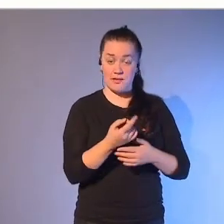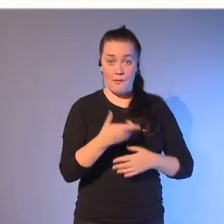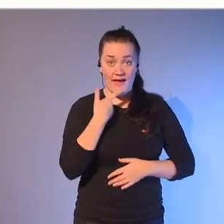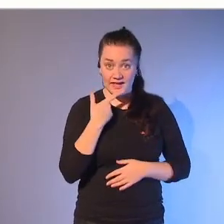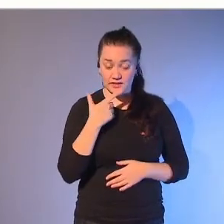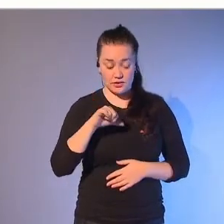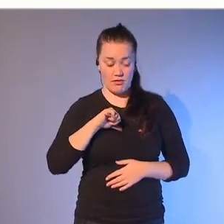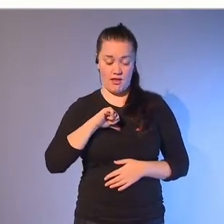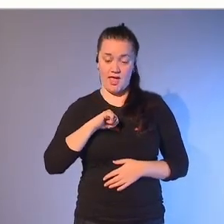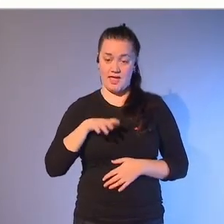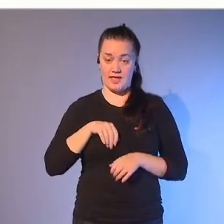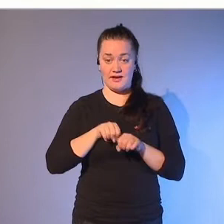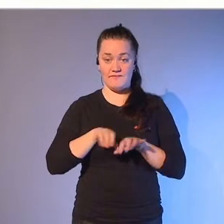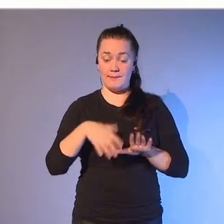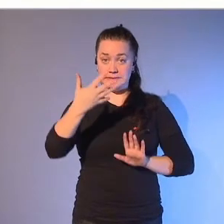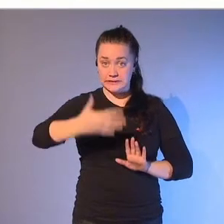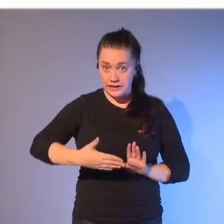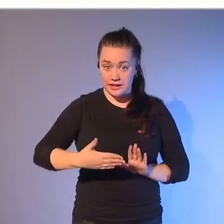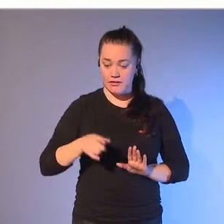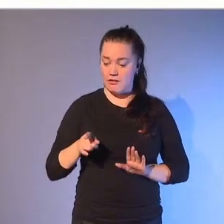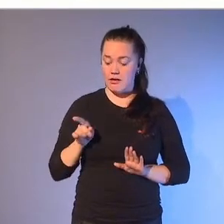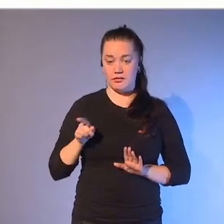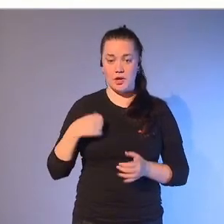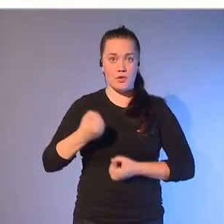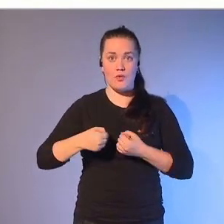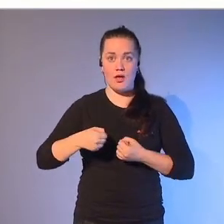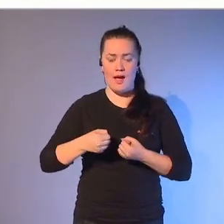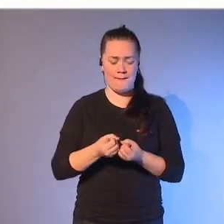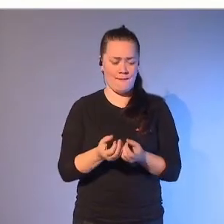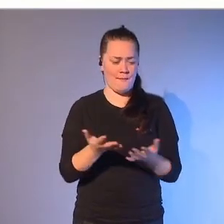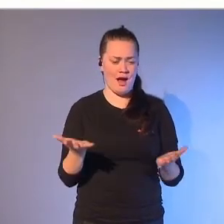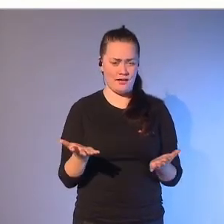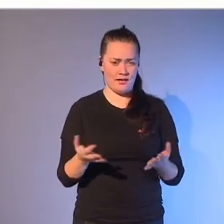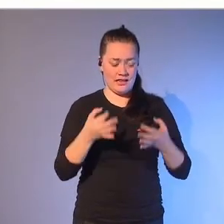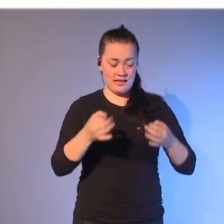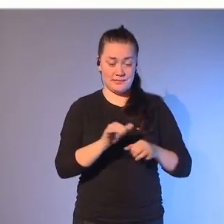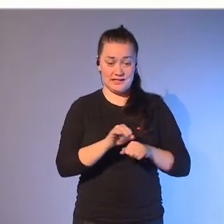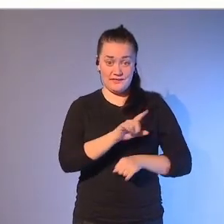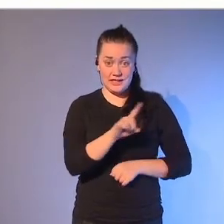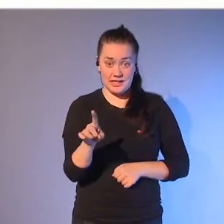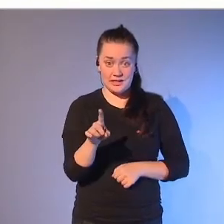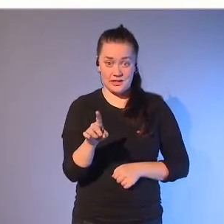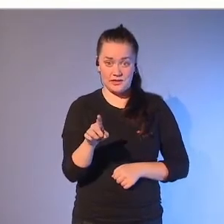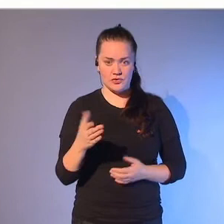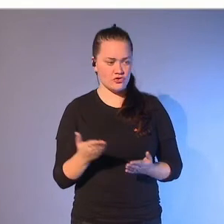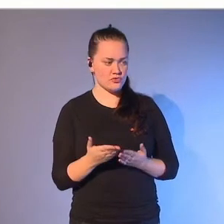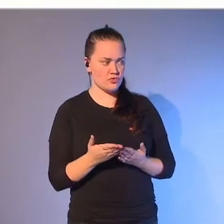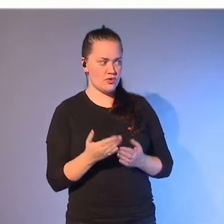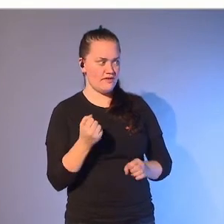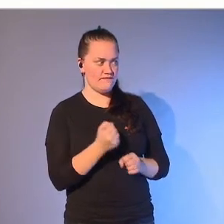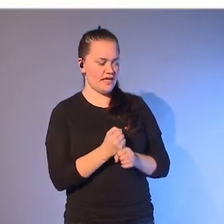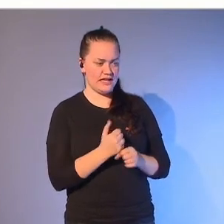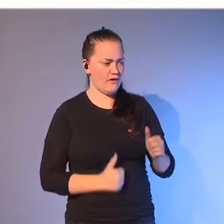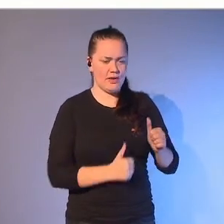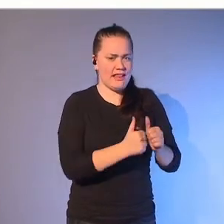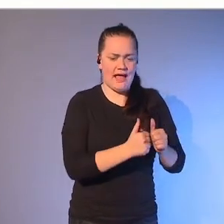egen webside. Altså han gjorde en hel rekke operasjoner i sin fritid, som skolen overhodet ikke var i nærheten